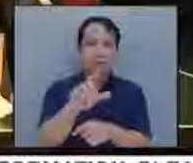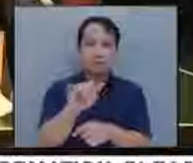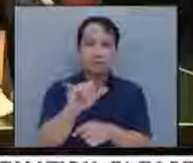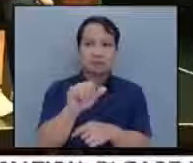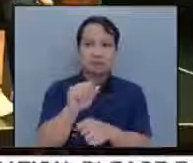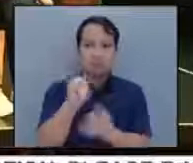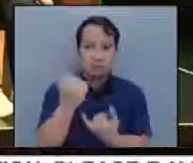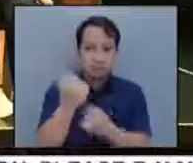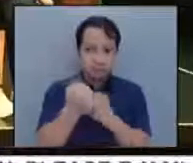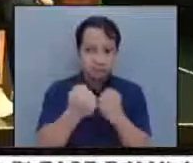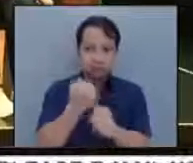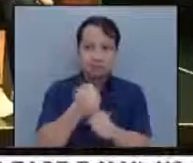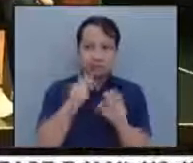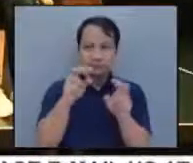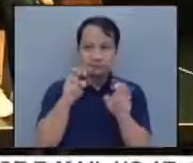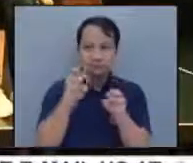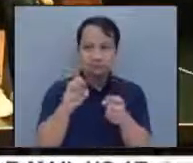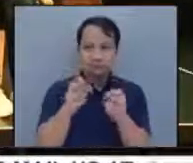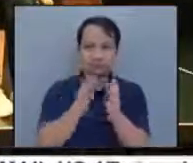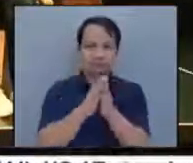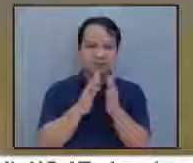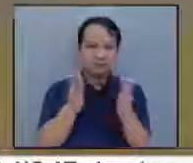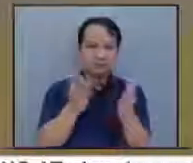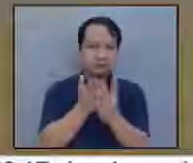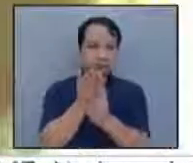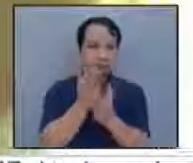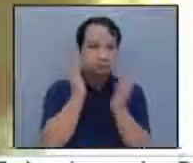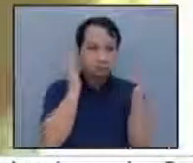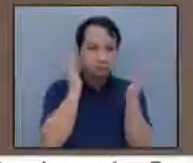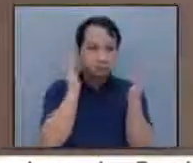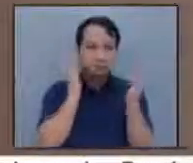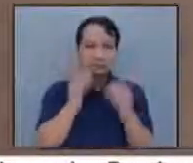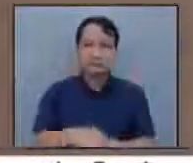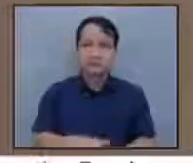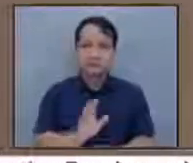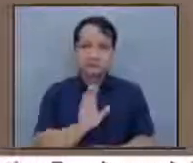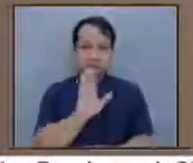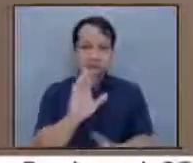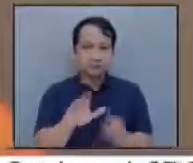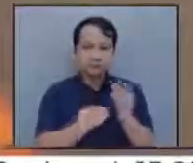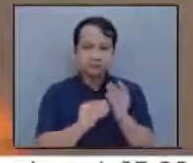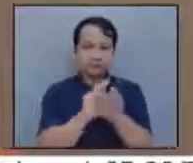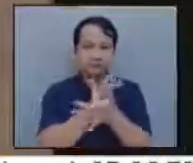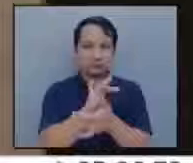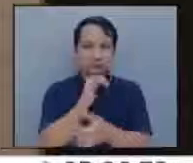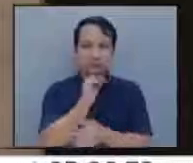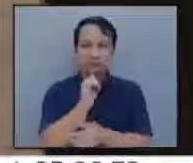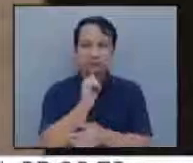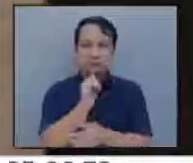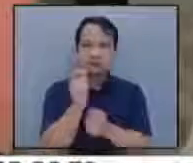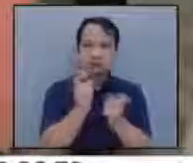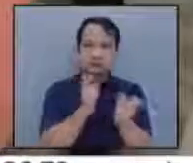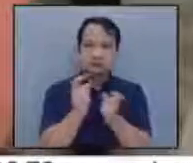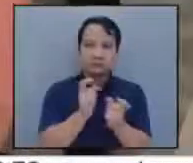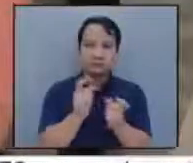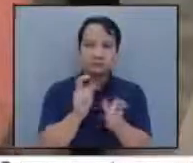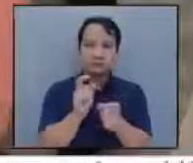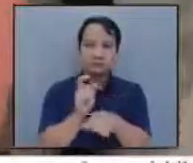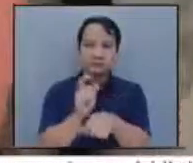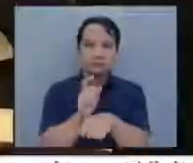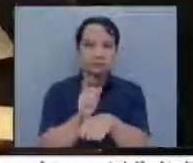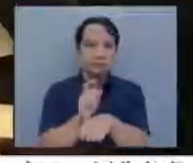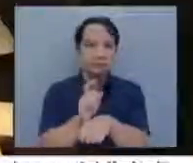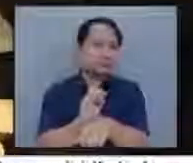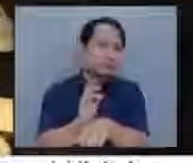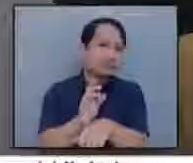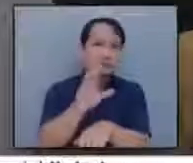taon na may temang Breaking Through the Noise. Maging ang pandemya ay hindi napigilan ang Cinemalaya upang